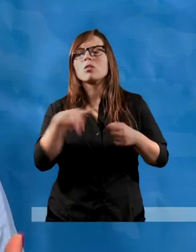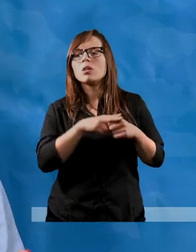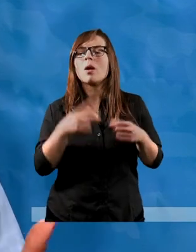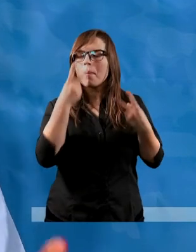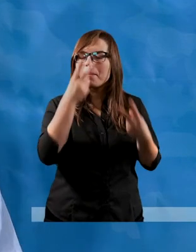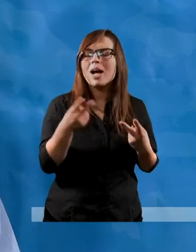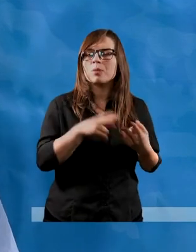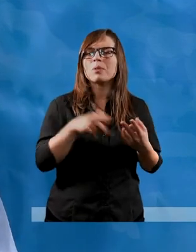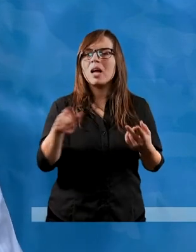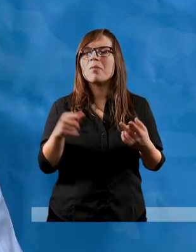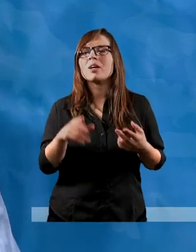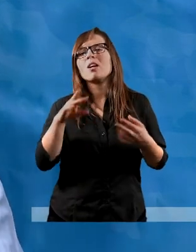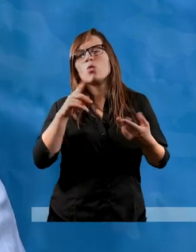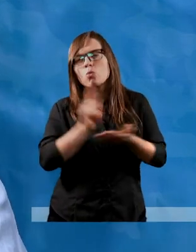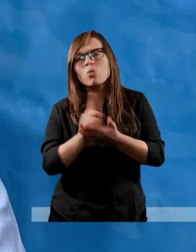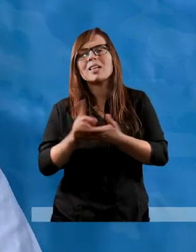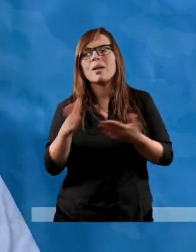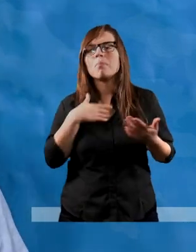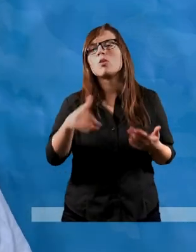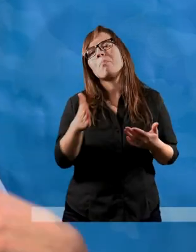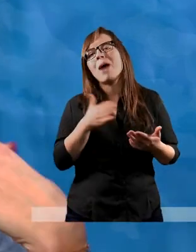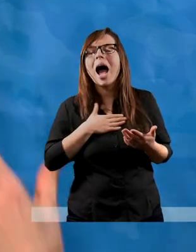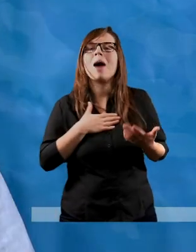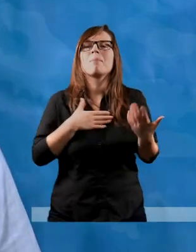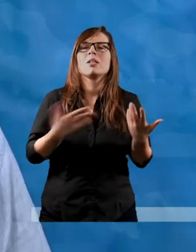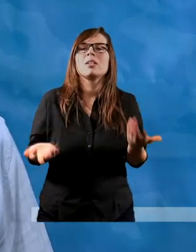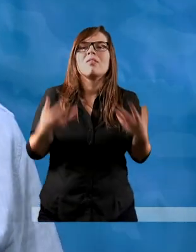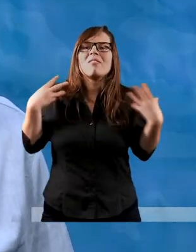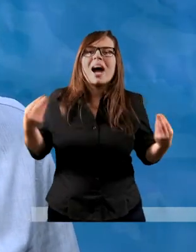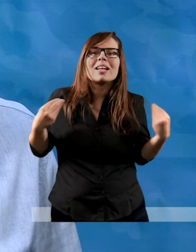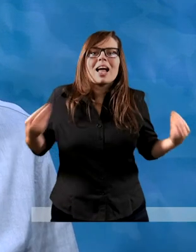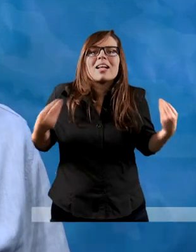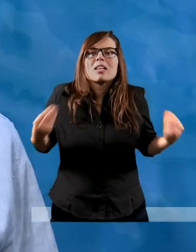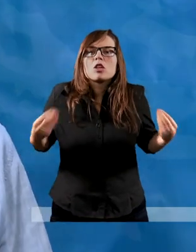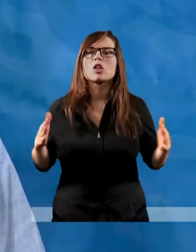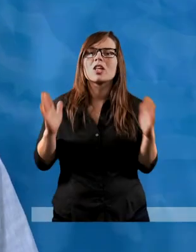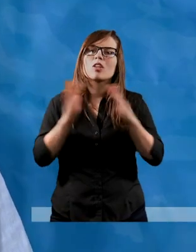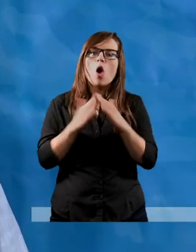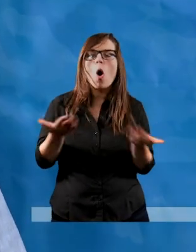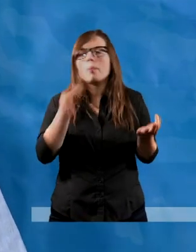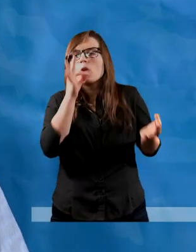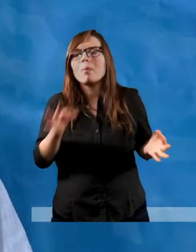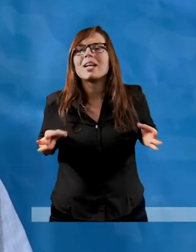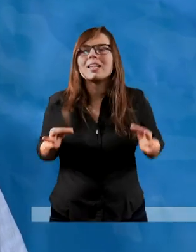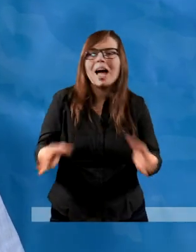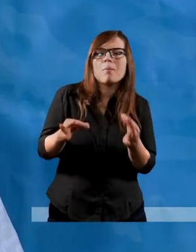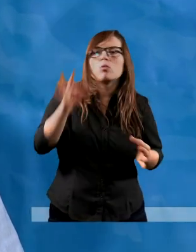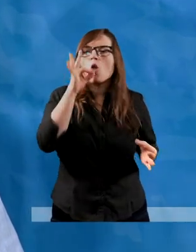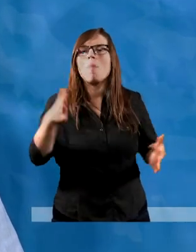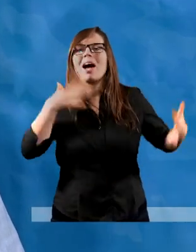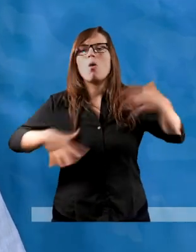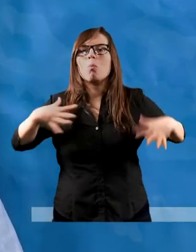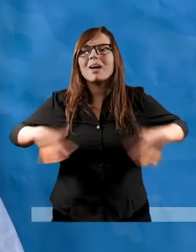jakby patrzymy na te życiowe nasze sukcesy, to, że mamy fantastyczny dom, dobry samochód, dobre